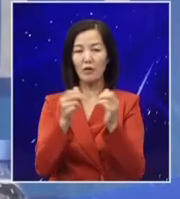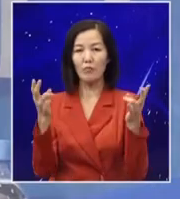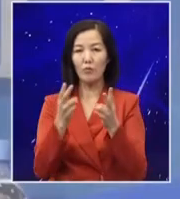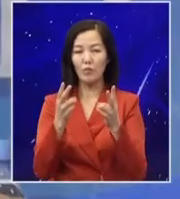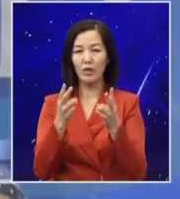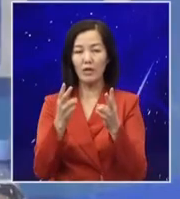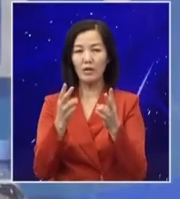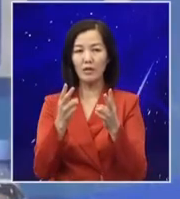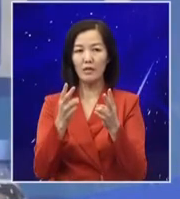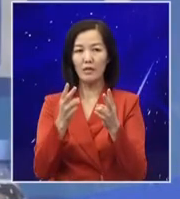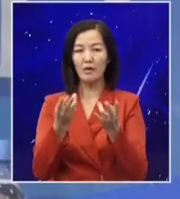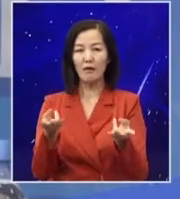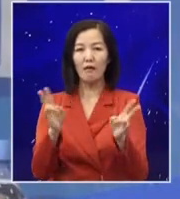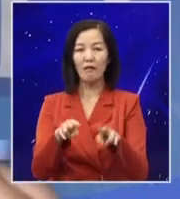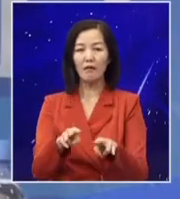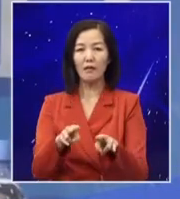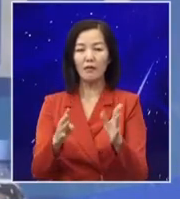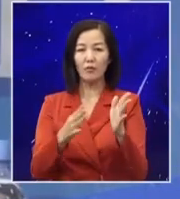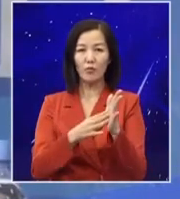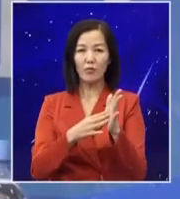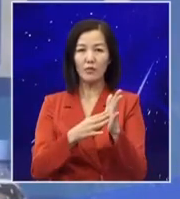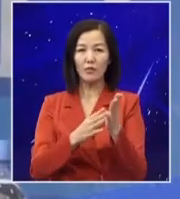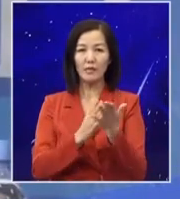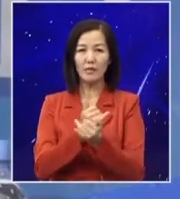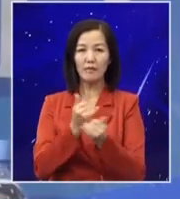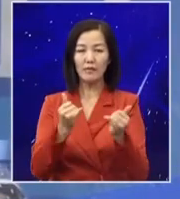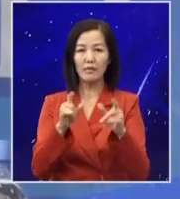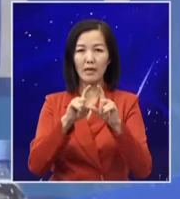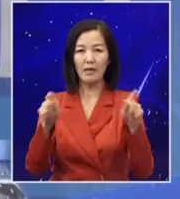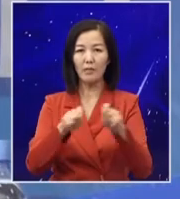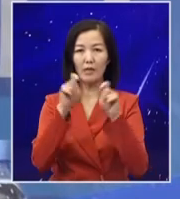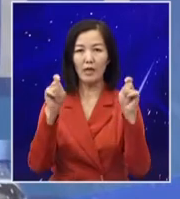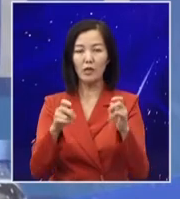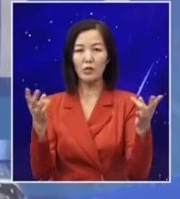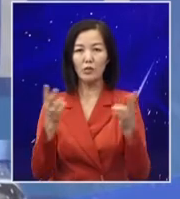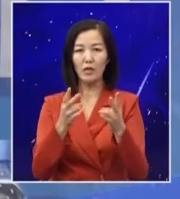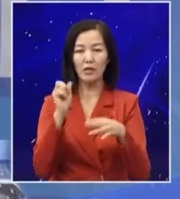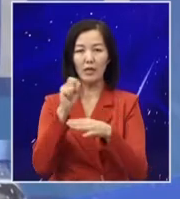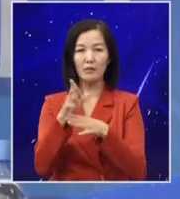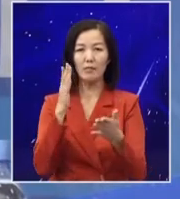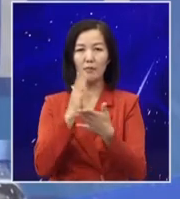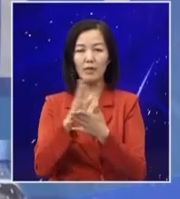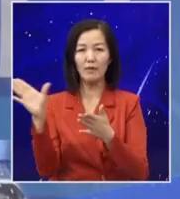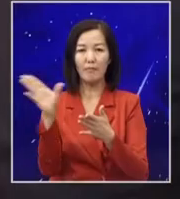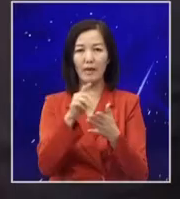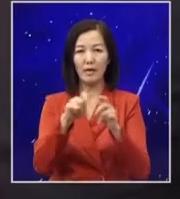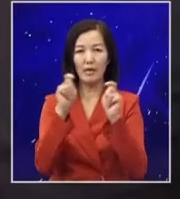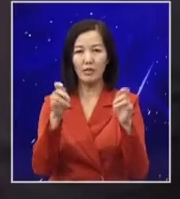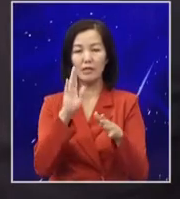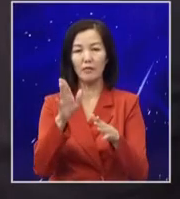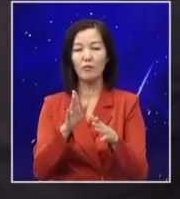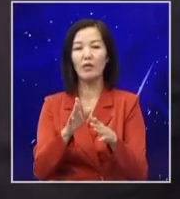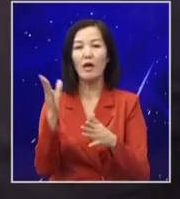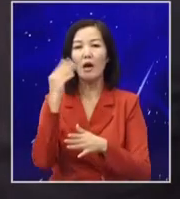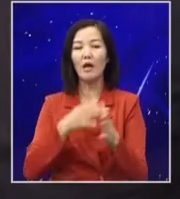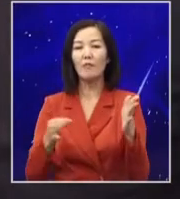жұмыстар. Қалған мынау 9 сервистік әкімдік ашылу керек, жылдың аяғына дейін тапсырма берді, соның бәрі ашылады. Айта кетсек,